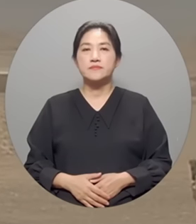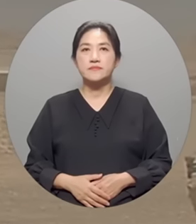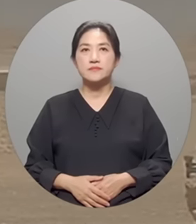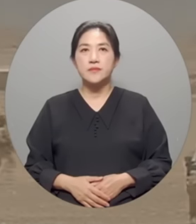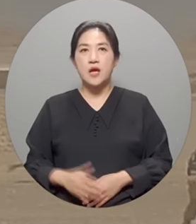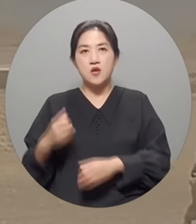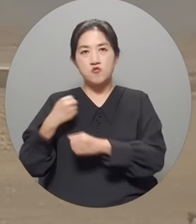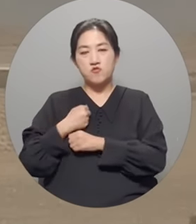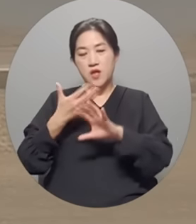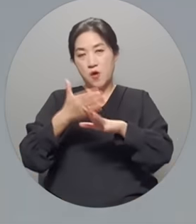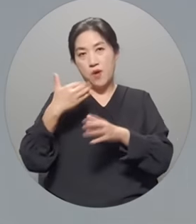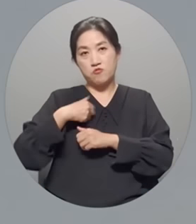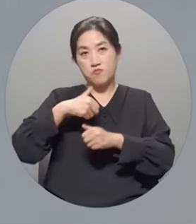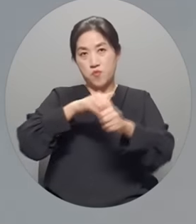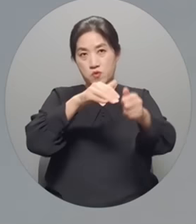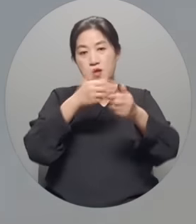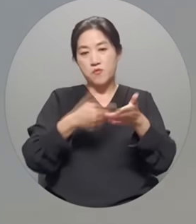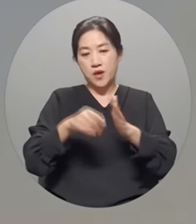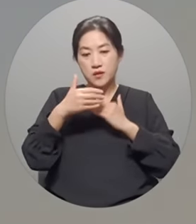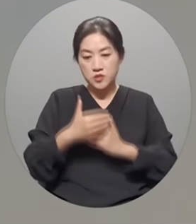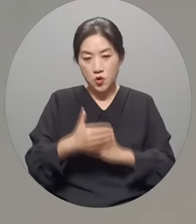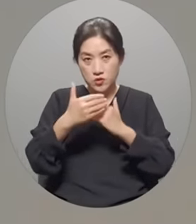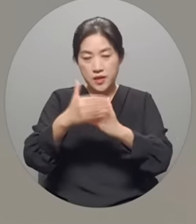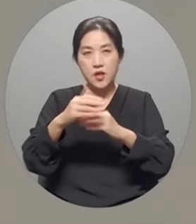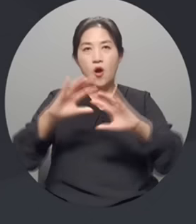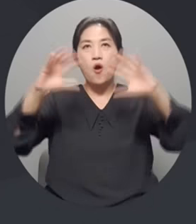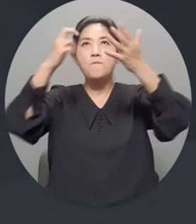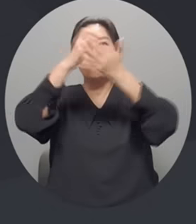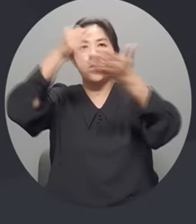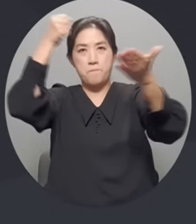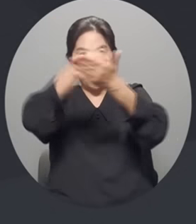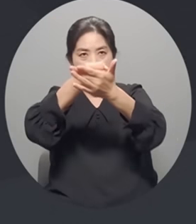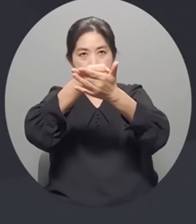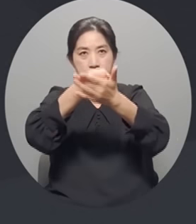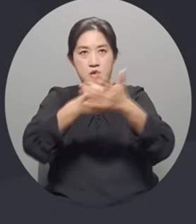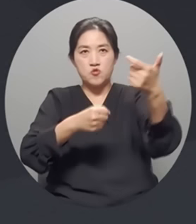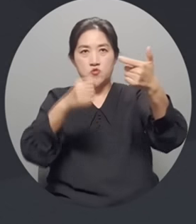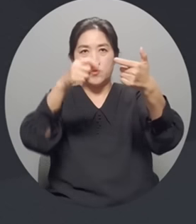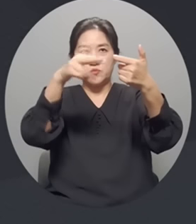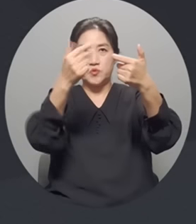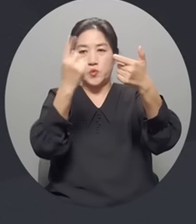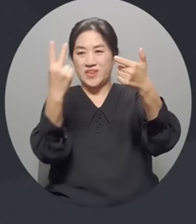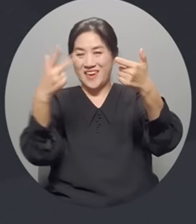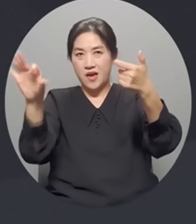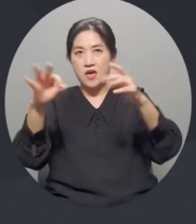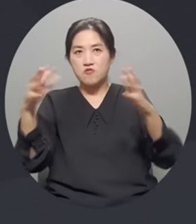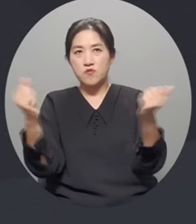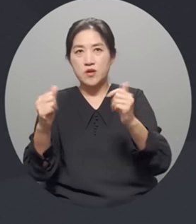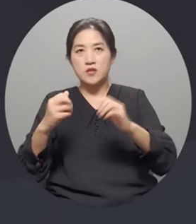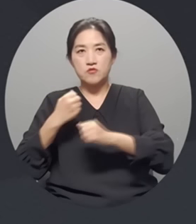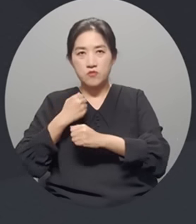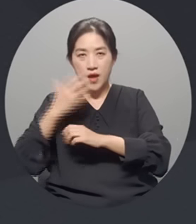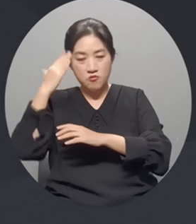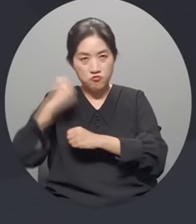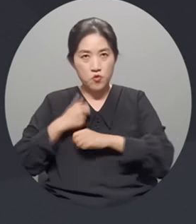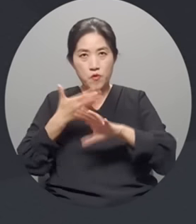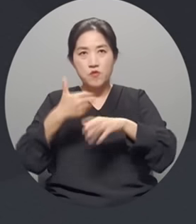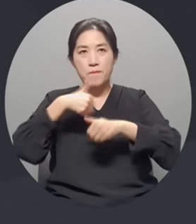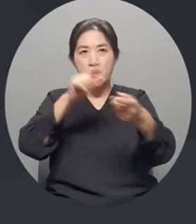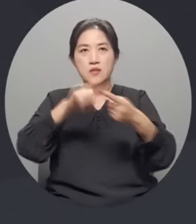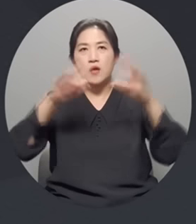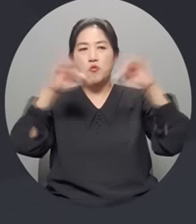군의 해외 파병을 위한 절차는 헌법에 규정돼 있습니다. 제60조 2항은 국회는 국군의 외국 파견에 대한